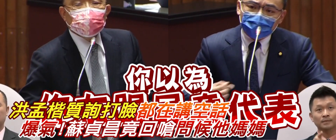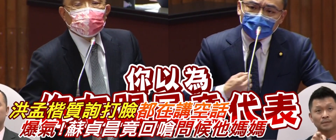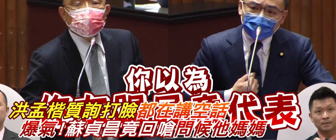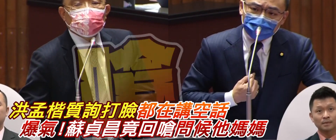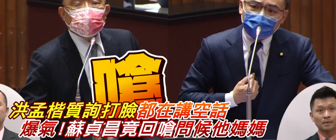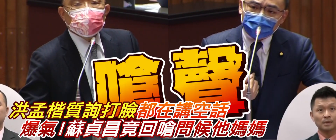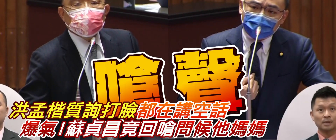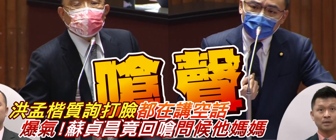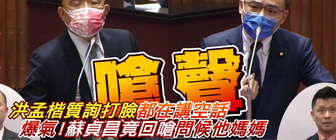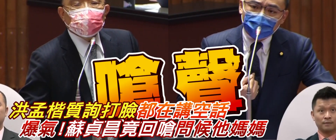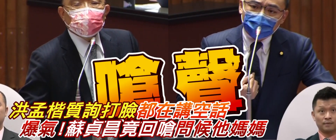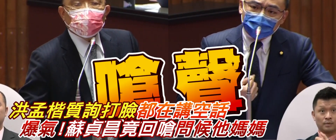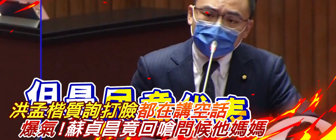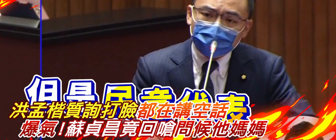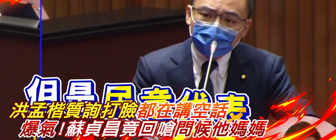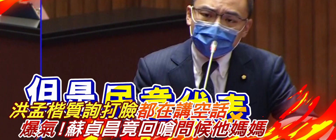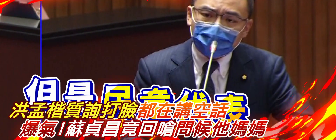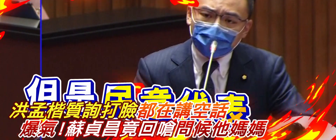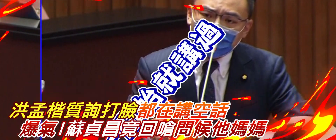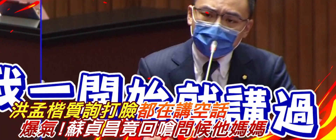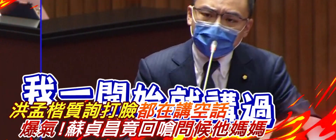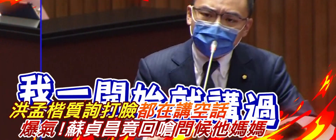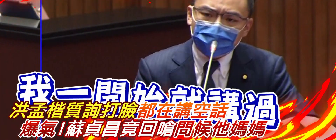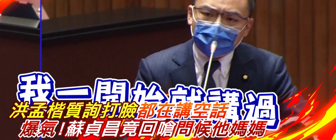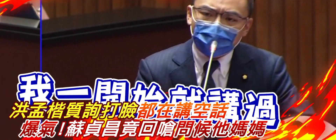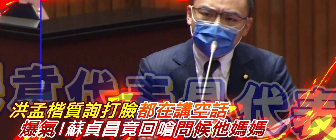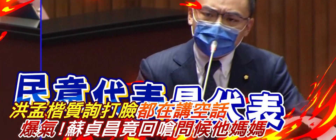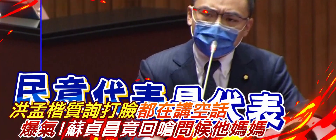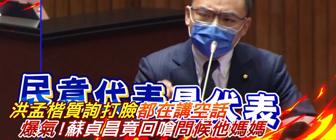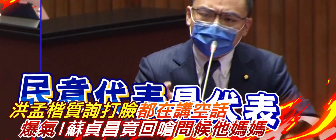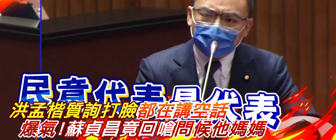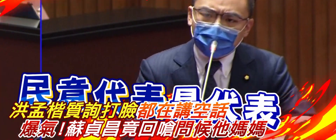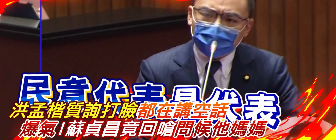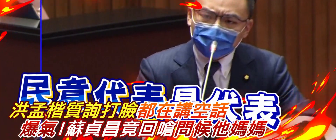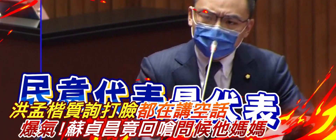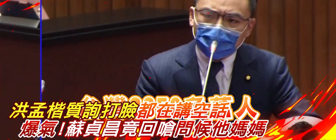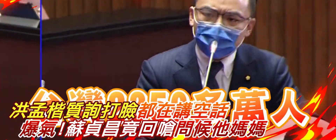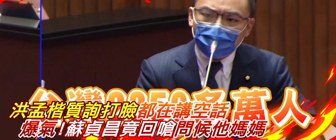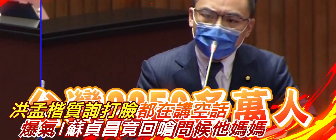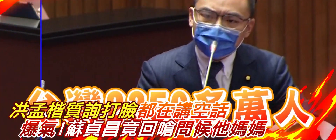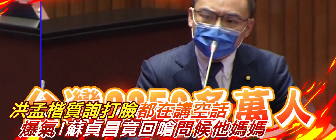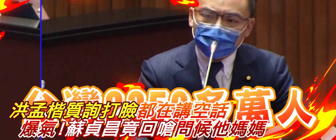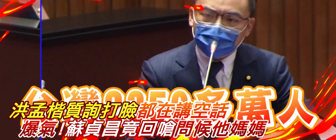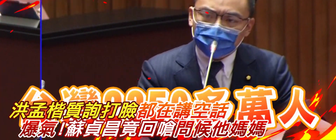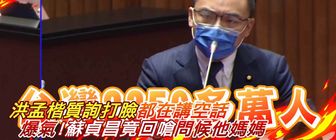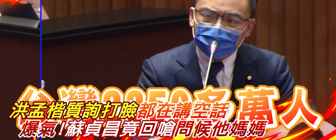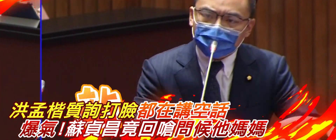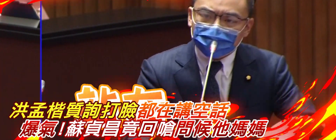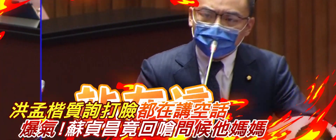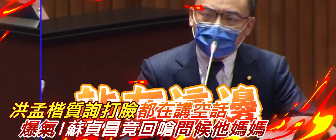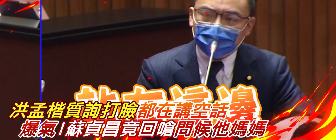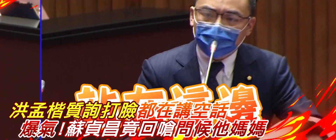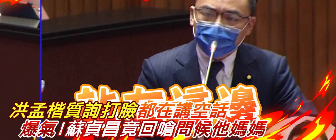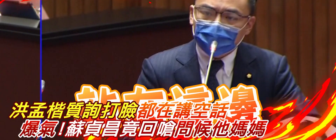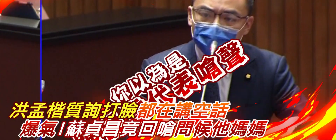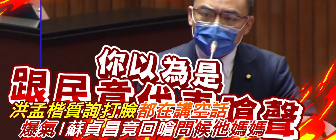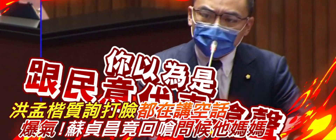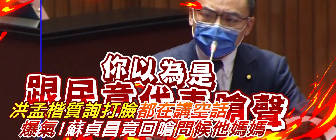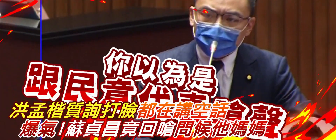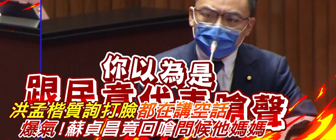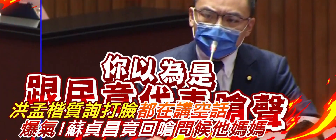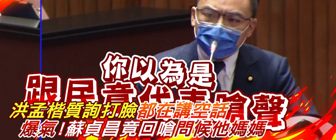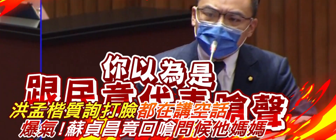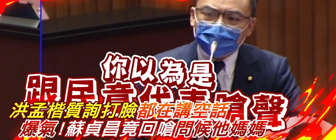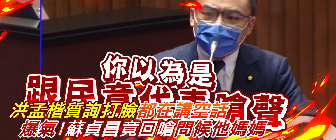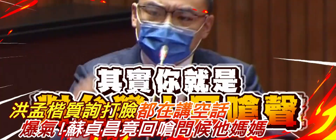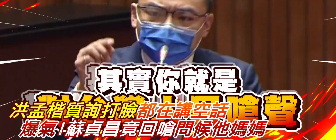跟民意代表呛虾？但是民意代表，我一开始就讲过，民意代表是代表台湾2350万人站在这边。你以